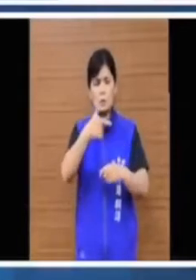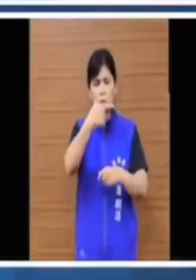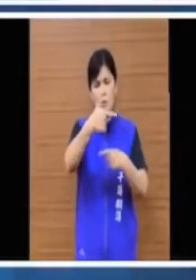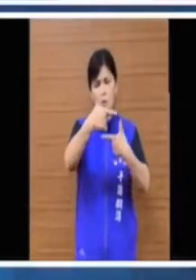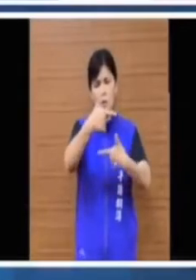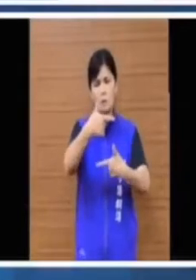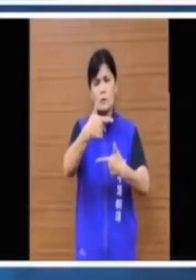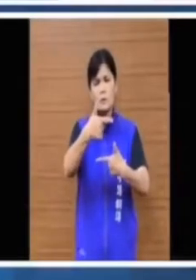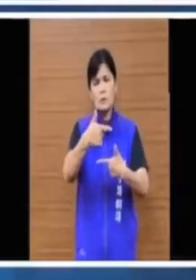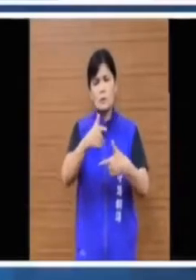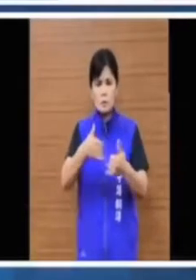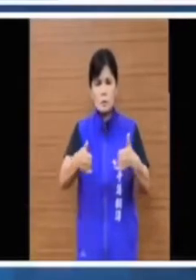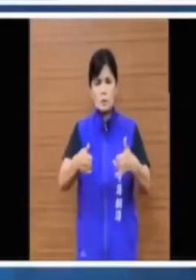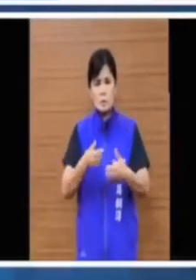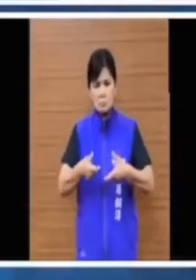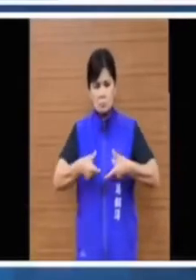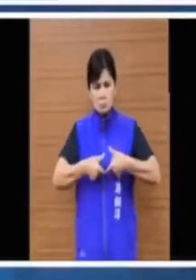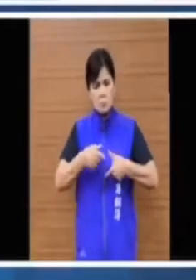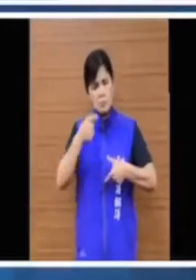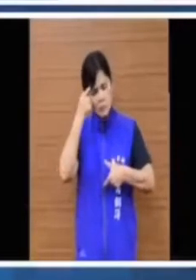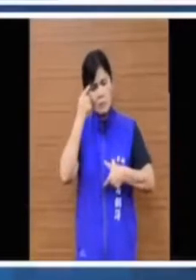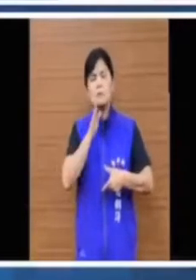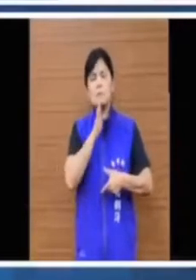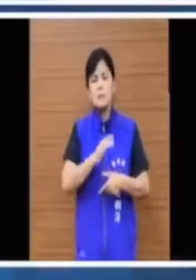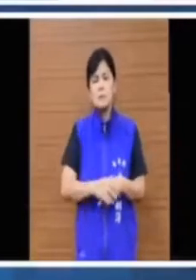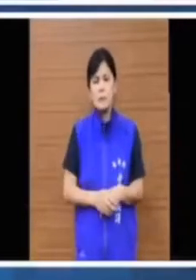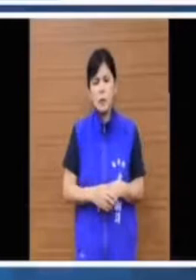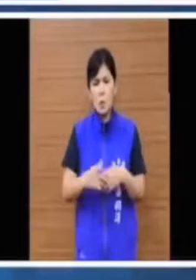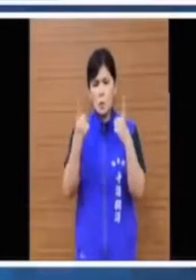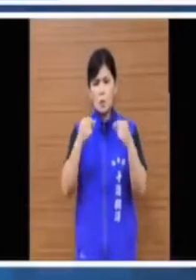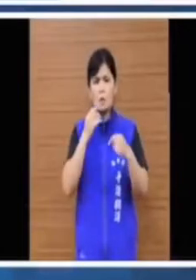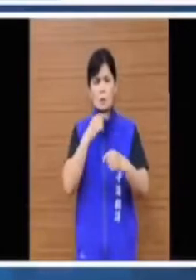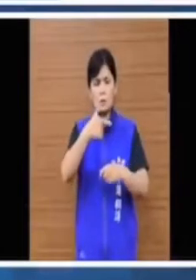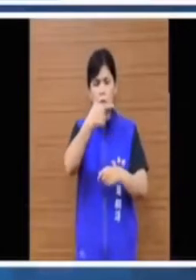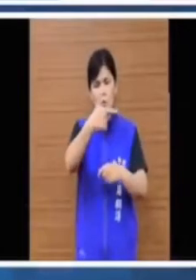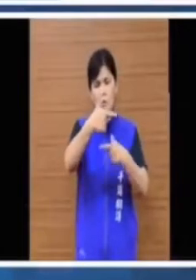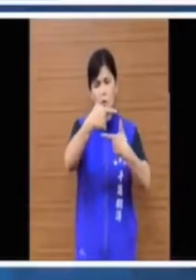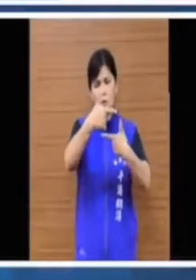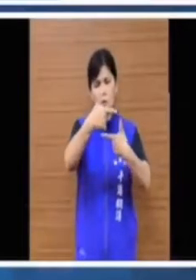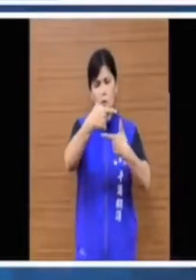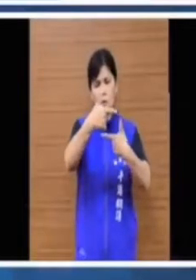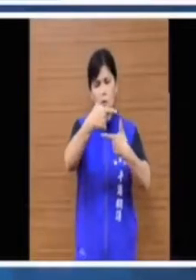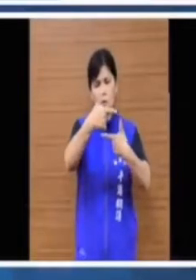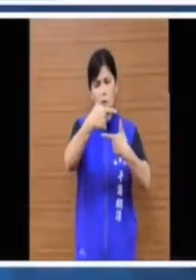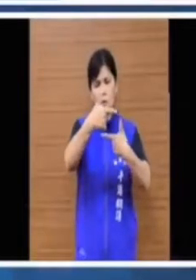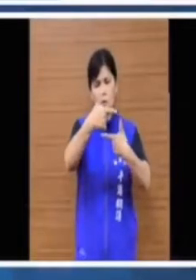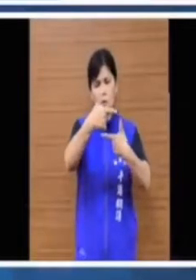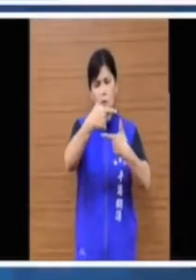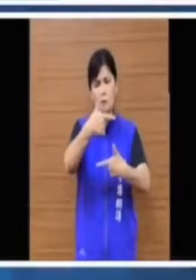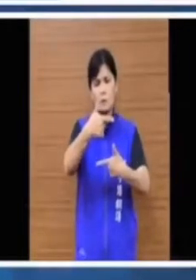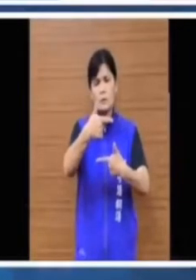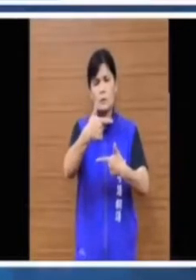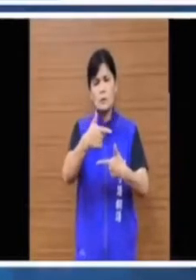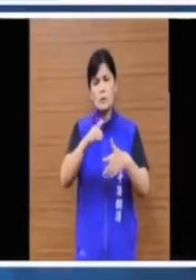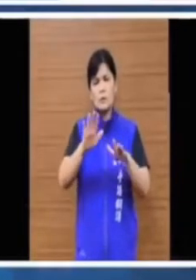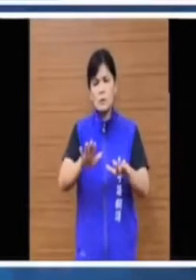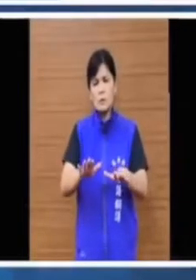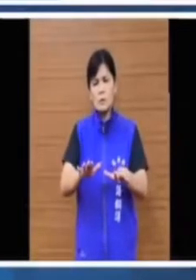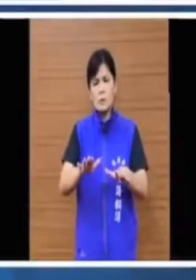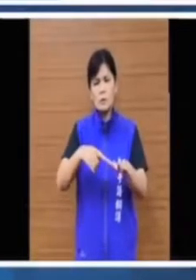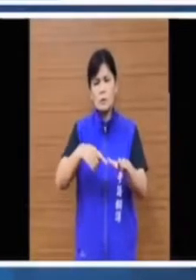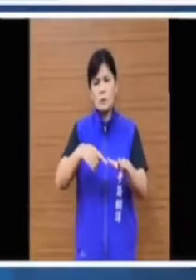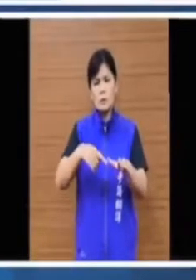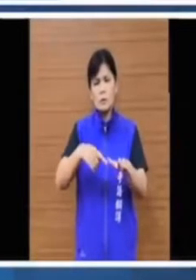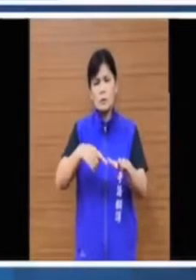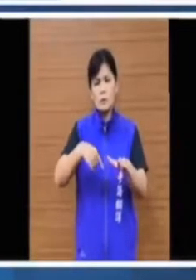6月6号，也就是今天要四个、原先规划6月6号，也就是今天要